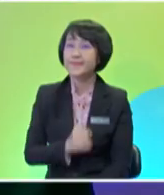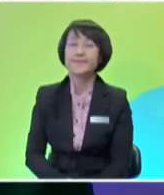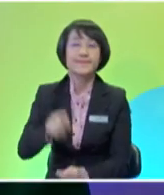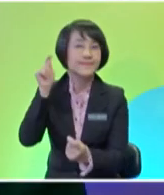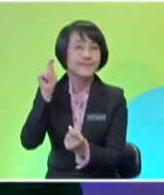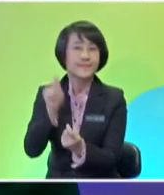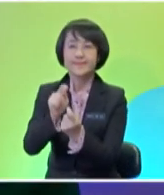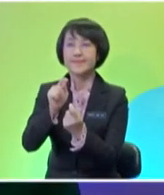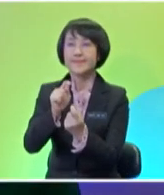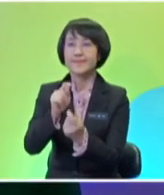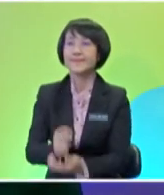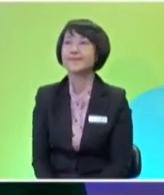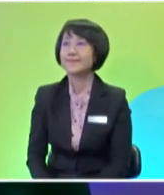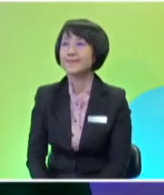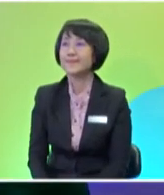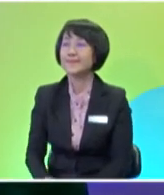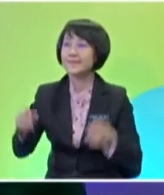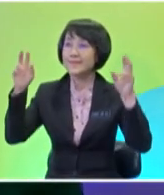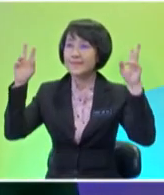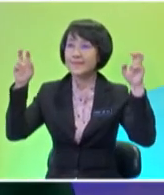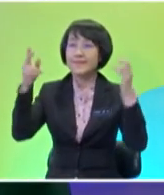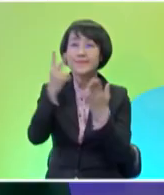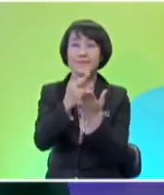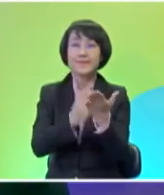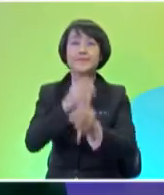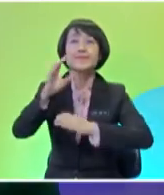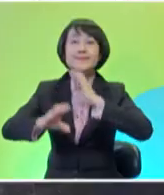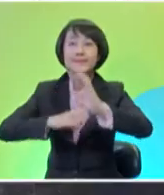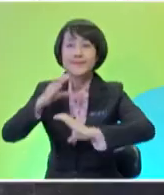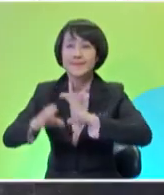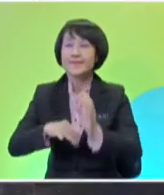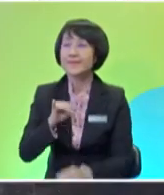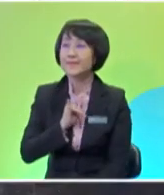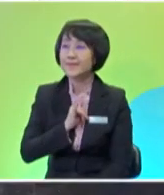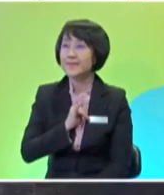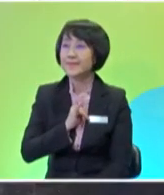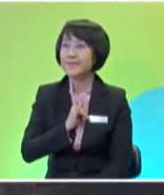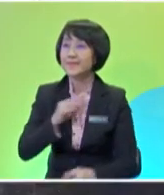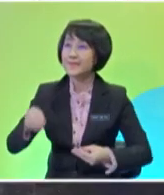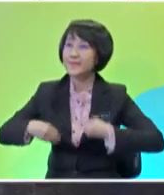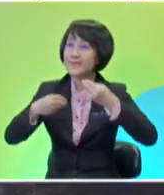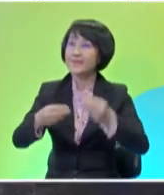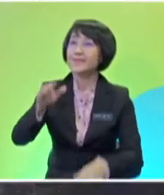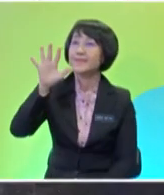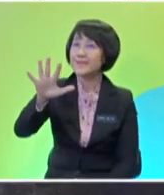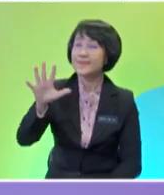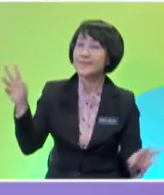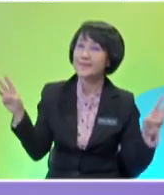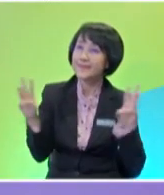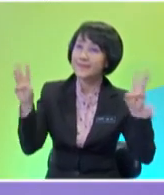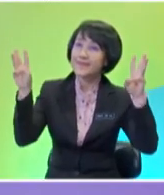tepat sekali adalah cita-cita saya dan juga kita beri 5 kepada syairan